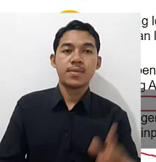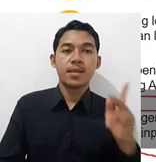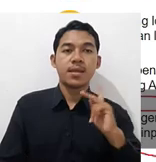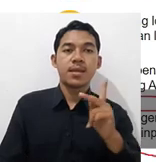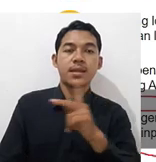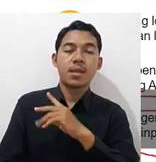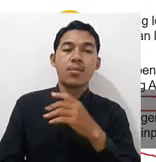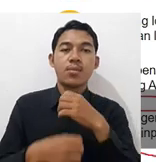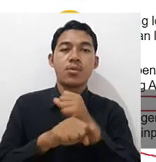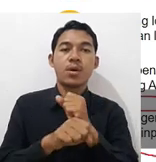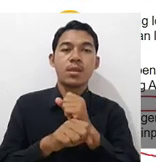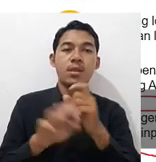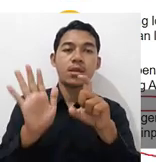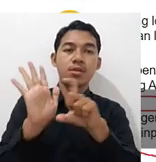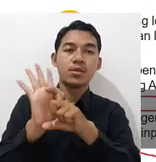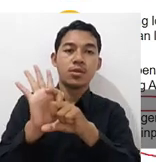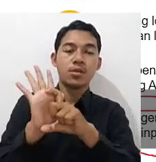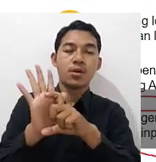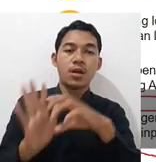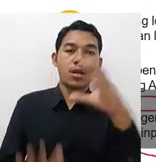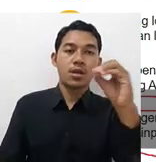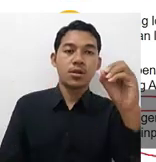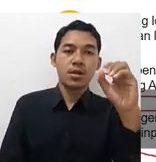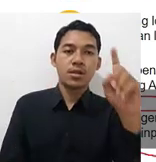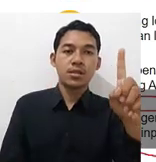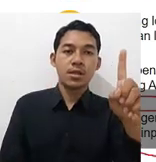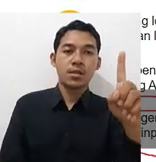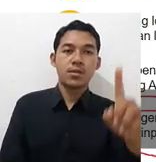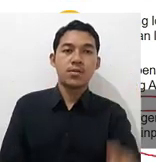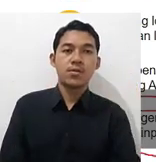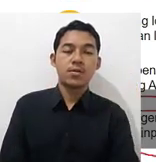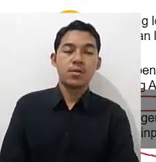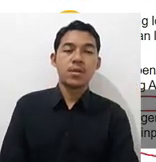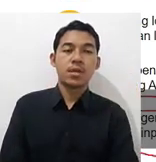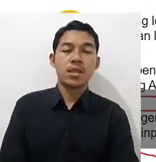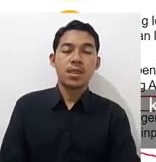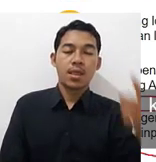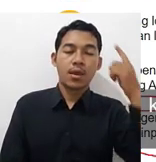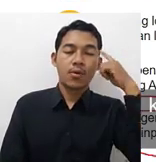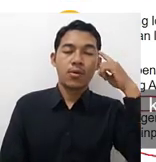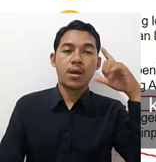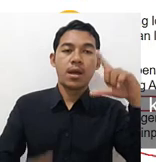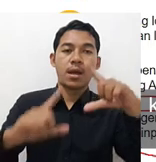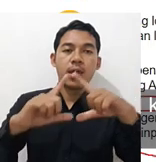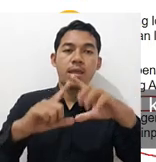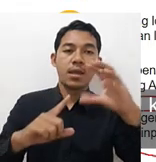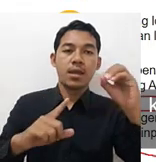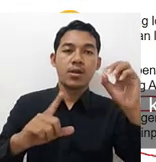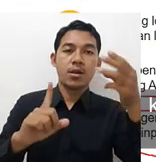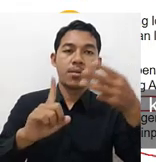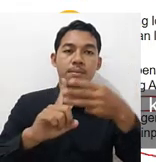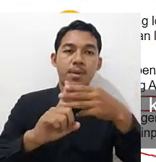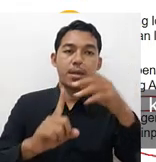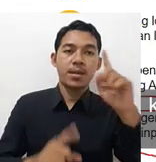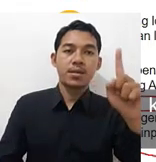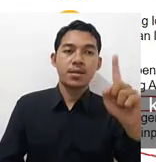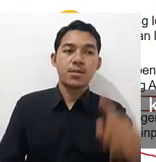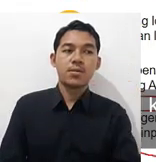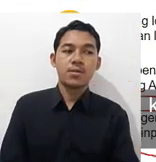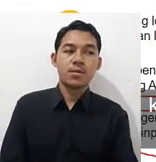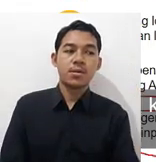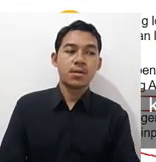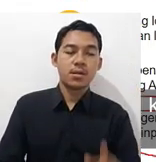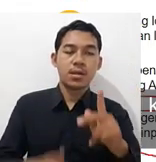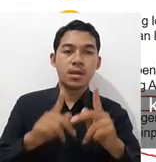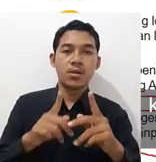contohin 01 misalnya. Berarti A nya 0, B nya 1. Kita asumsikan kalau input 1